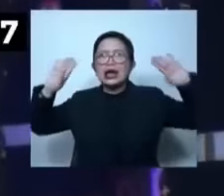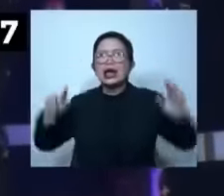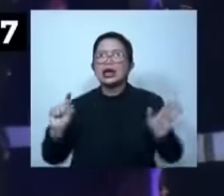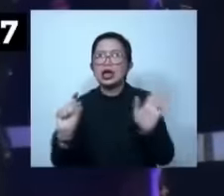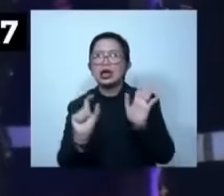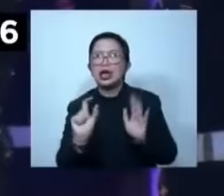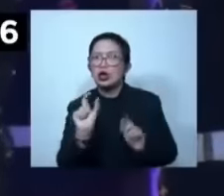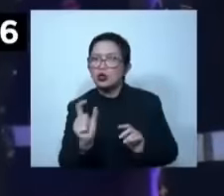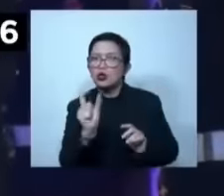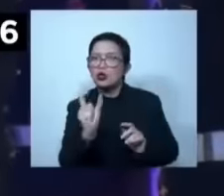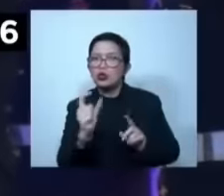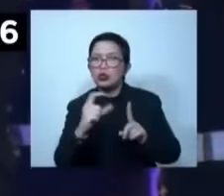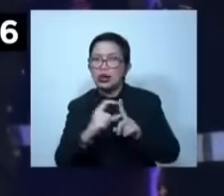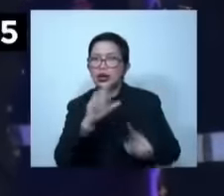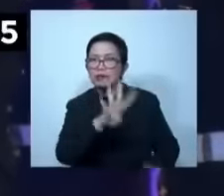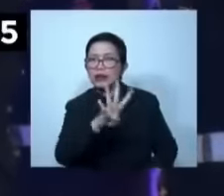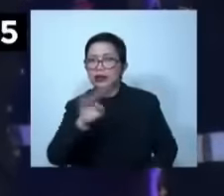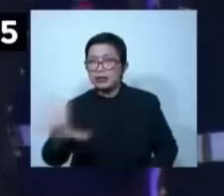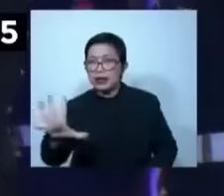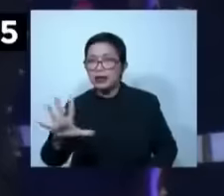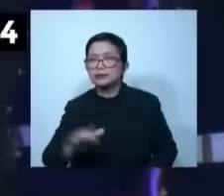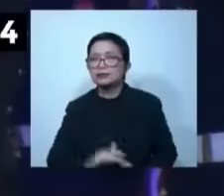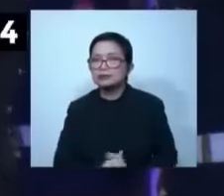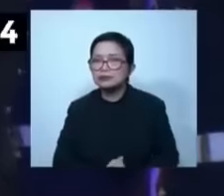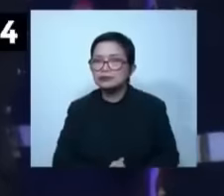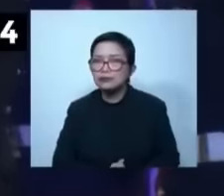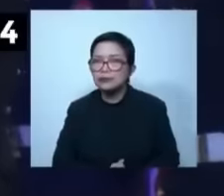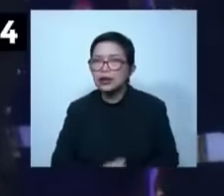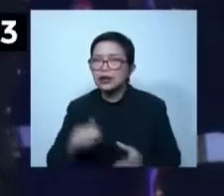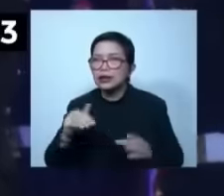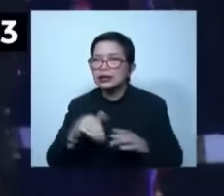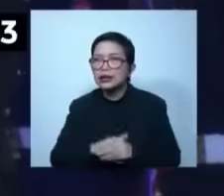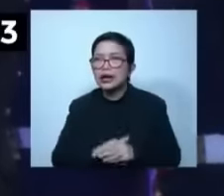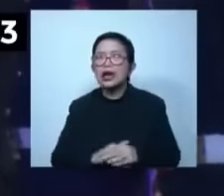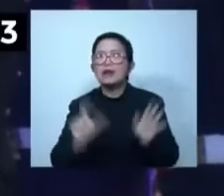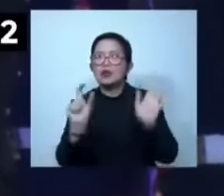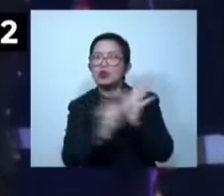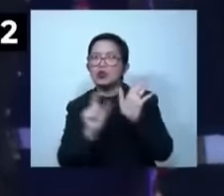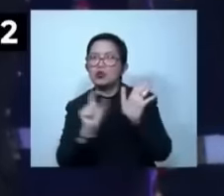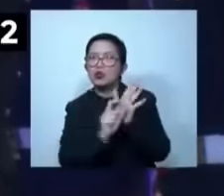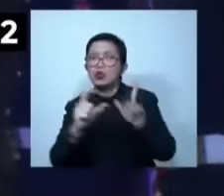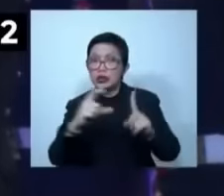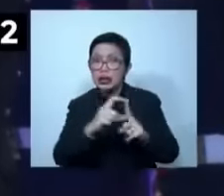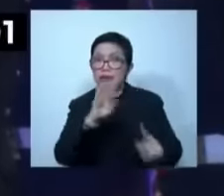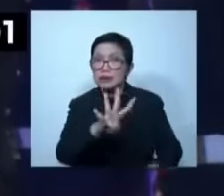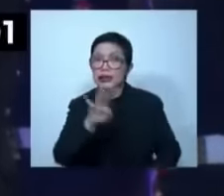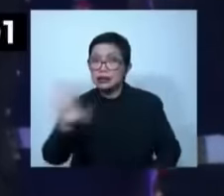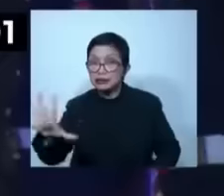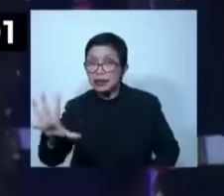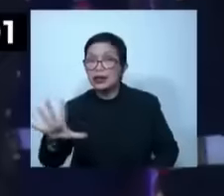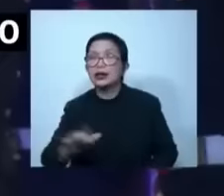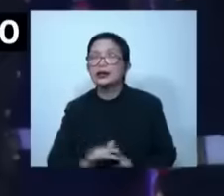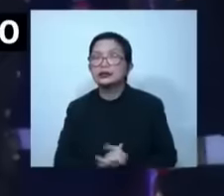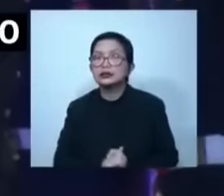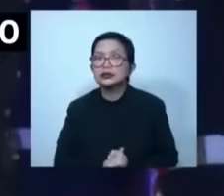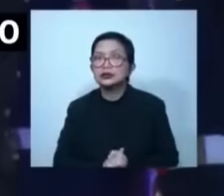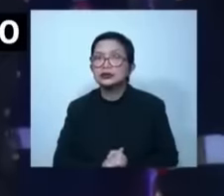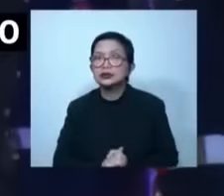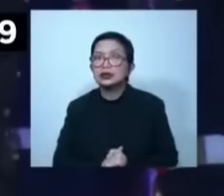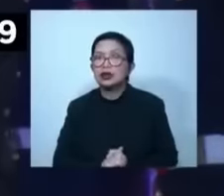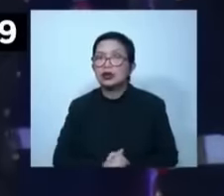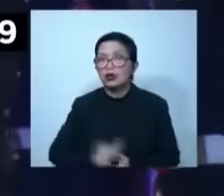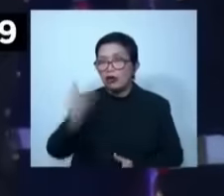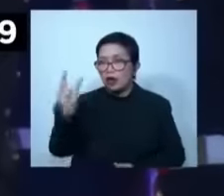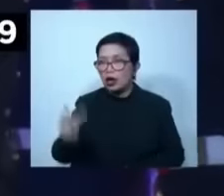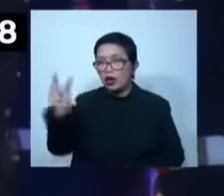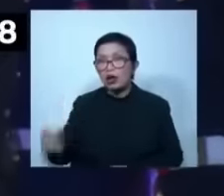Dasar 45. Di dalam Undang-Undang Dasar 45, di situ pendiri-pendiri